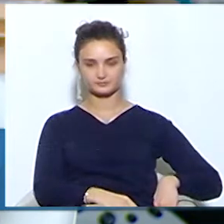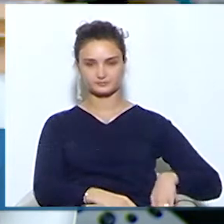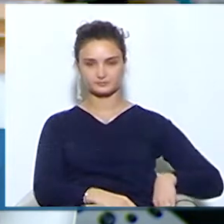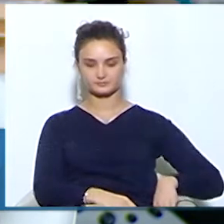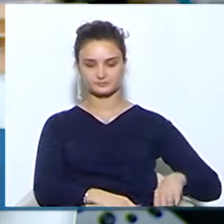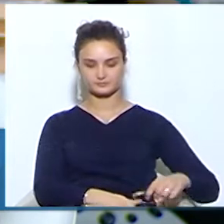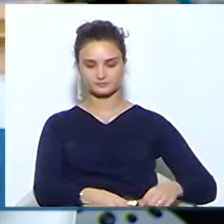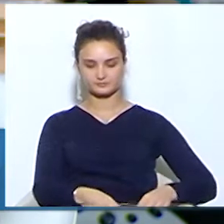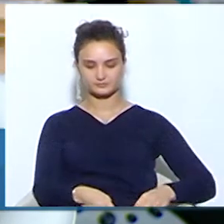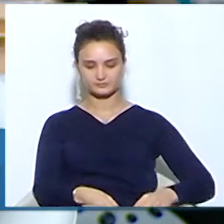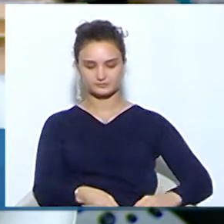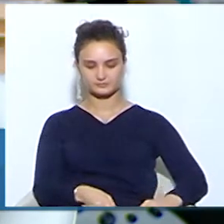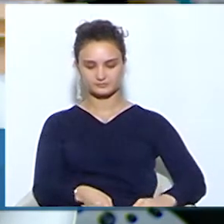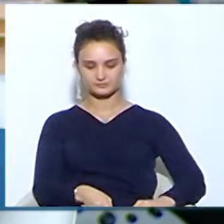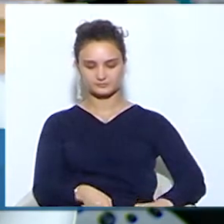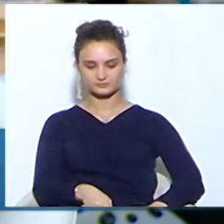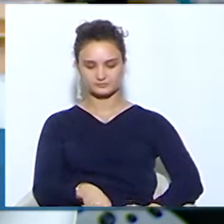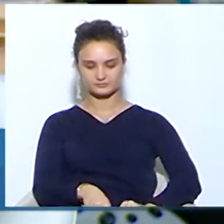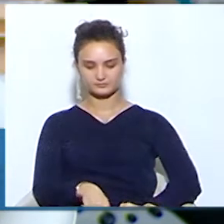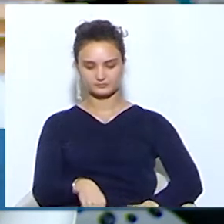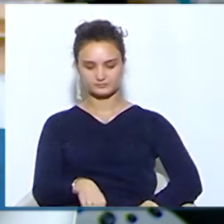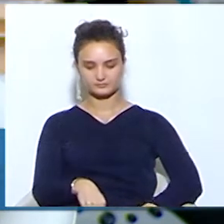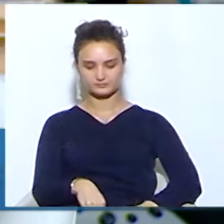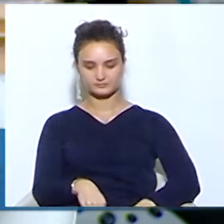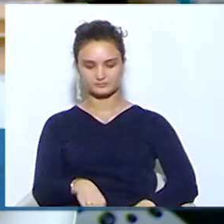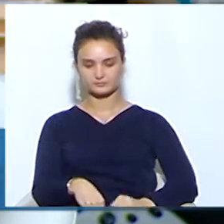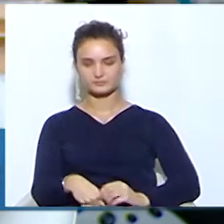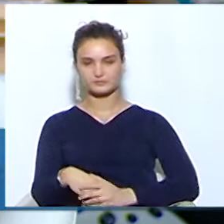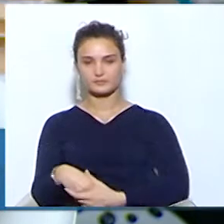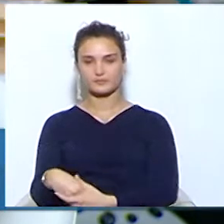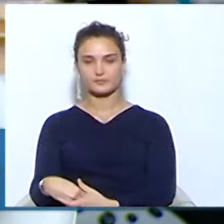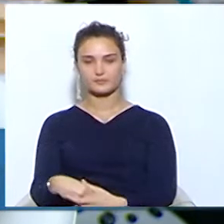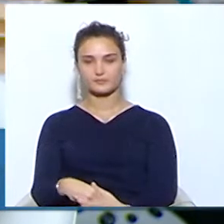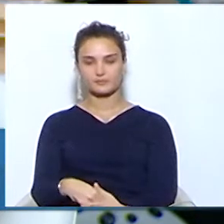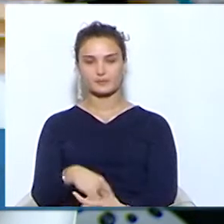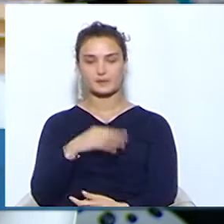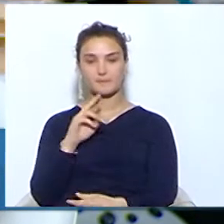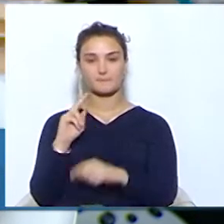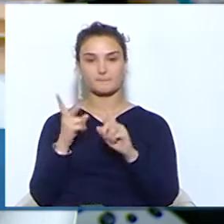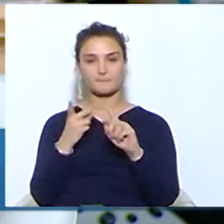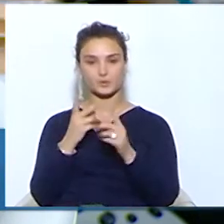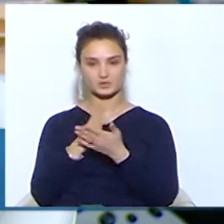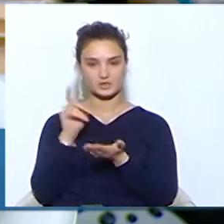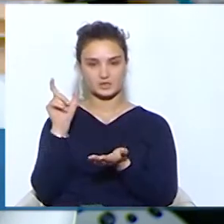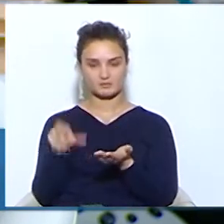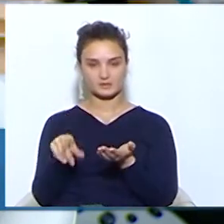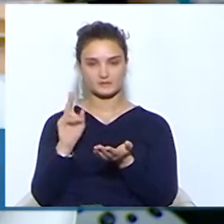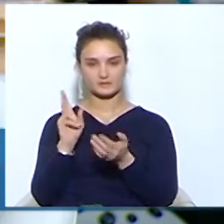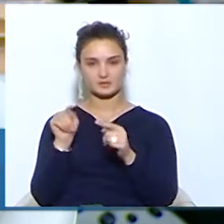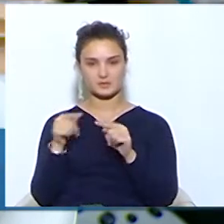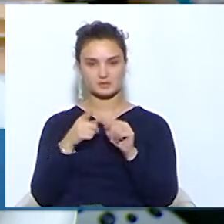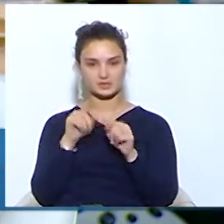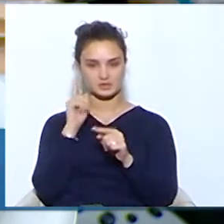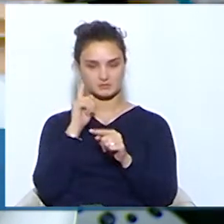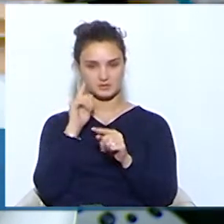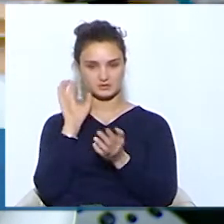რომ როდესაც ჩვენ რამეს ვამბობთ და რამეს ვაკეთებთ, კონტაქტში შევდივართ სამყაროსთან და მეორე მხარეს არის ადამიანი, რომელიც ამას